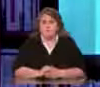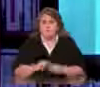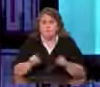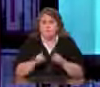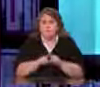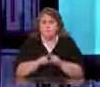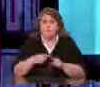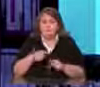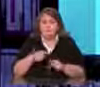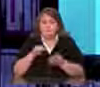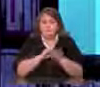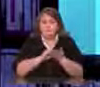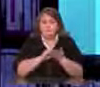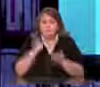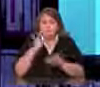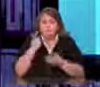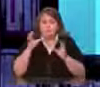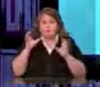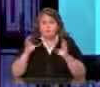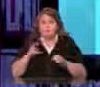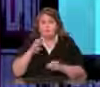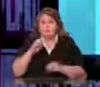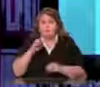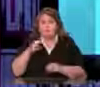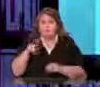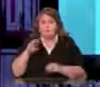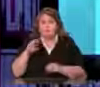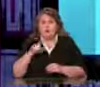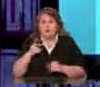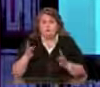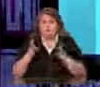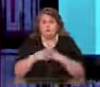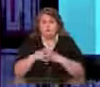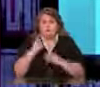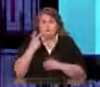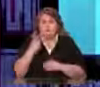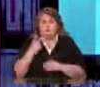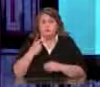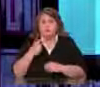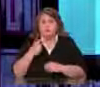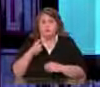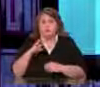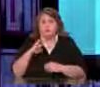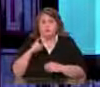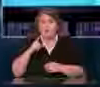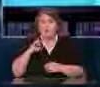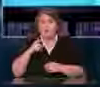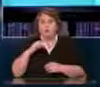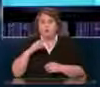Также мы с вами повторим первый закон Менделя. При скрещивании двух гомозиготных